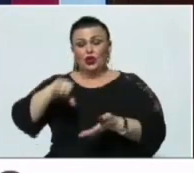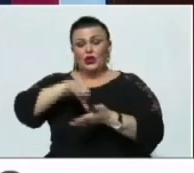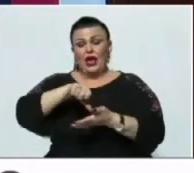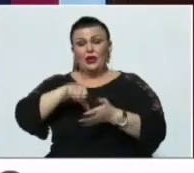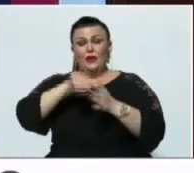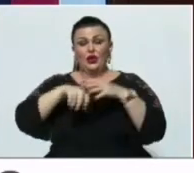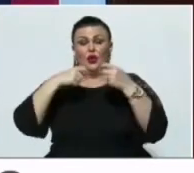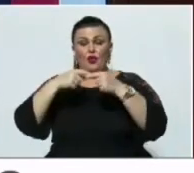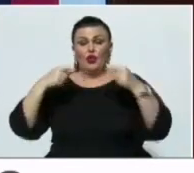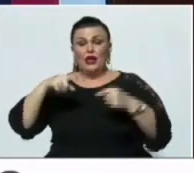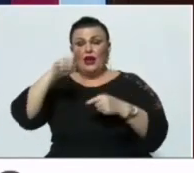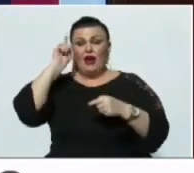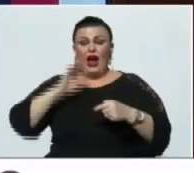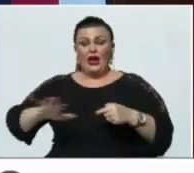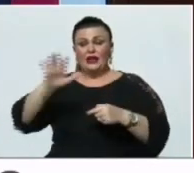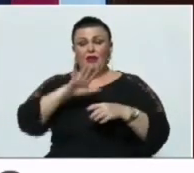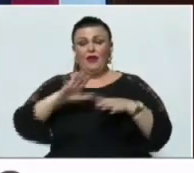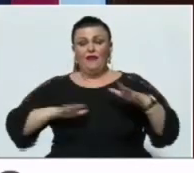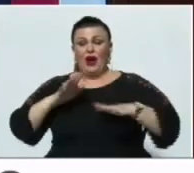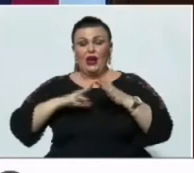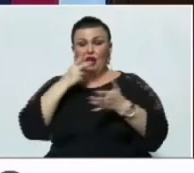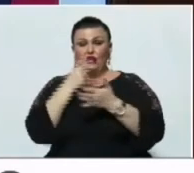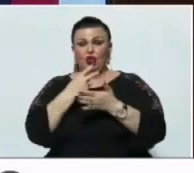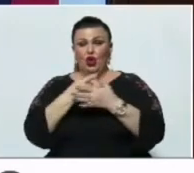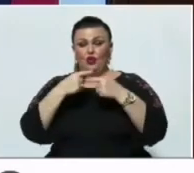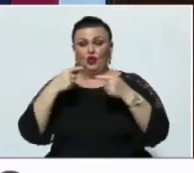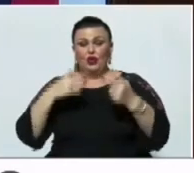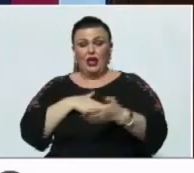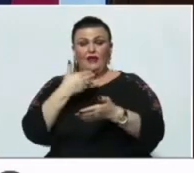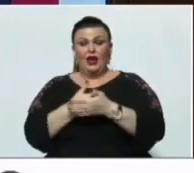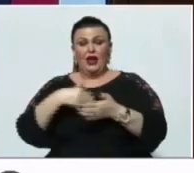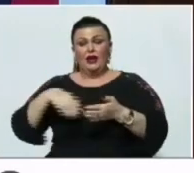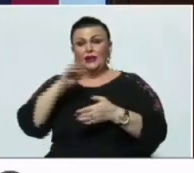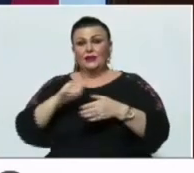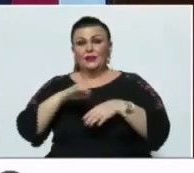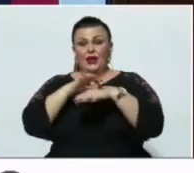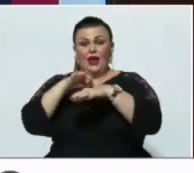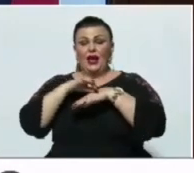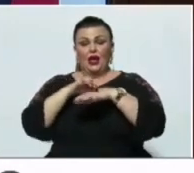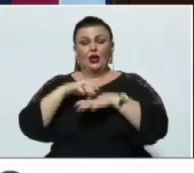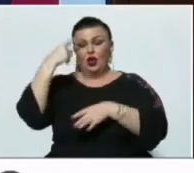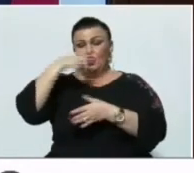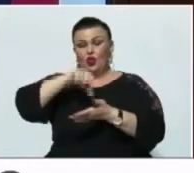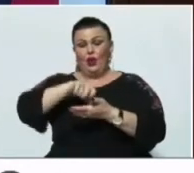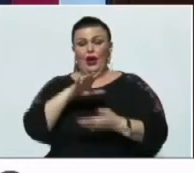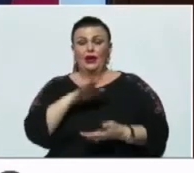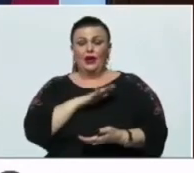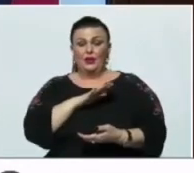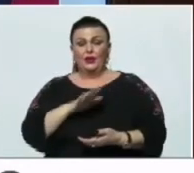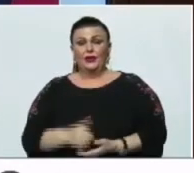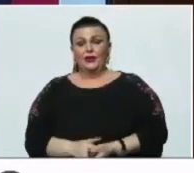Həmin tədbirdə müxtəlif Azərbaycanda fəaliyyət göstərən müxtəlif könüllü təşkilatları və hərəkatlarının nümayəndələri çıxış etmişdir.